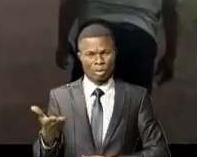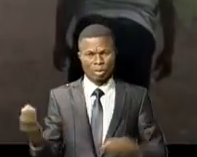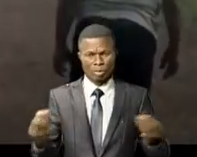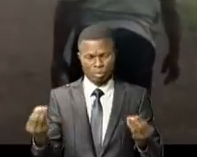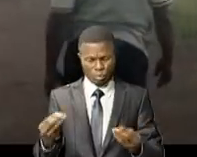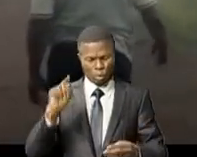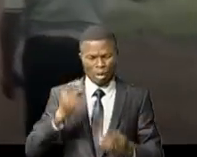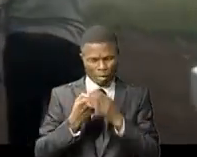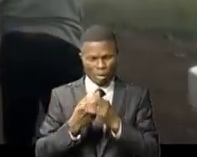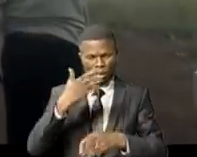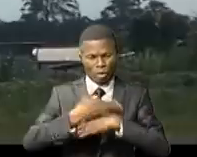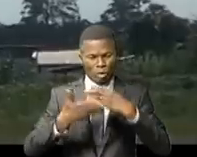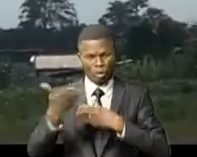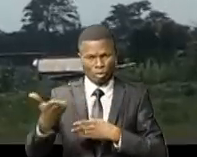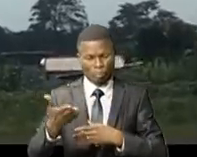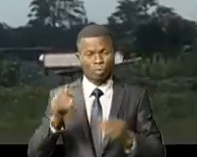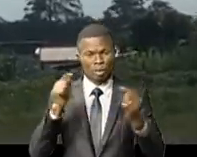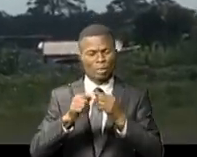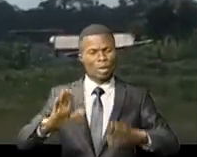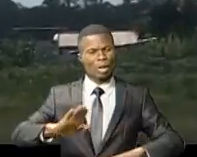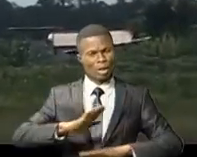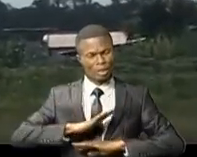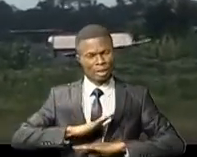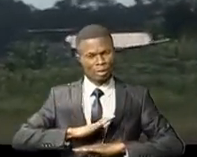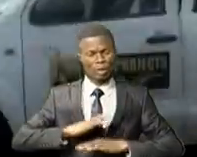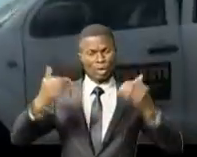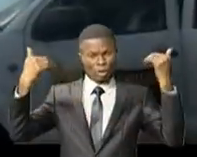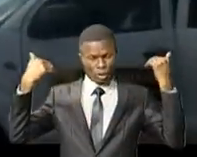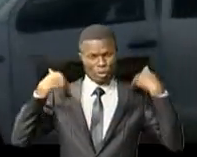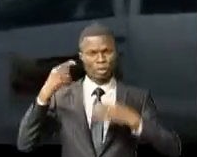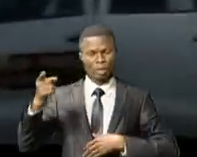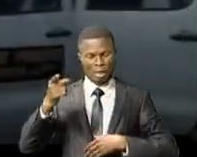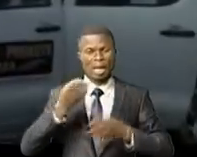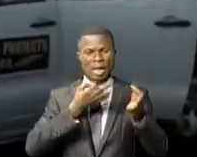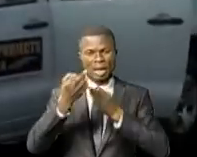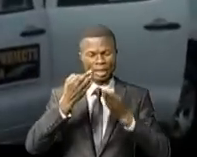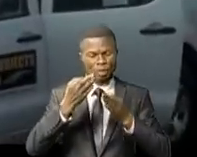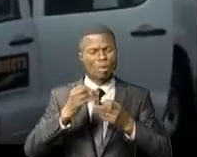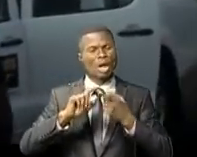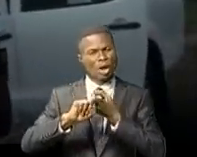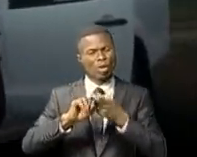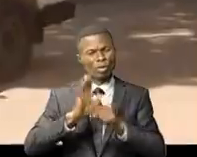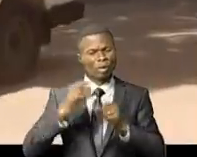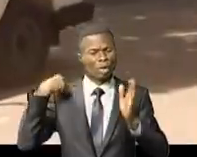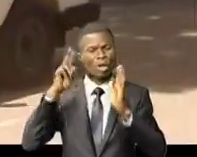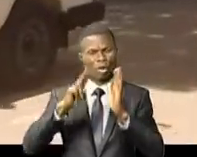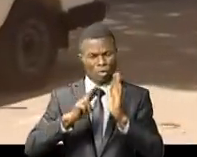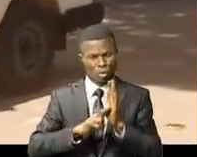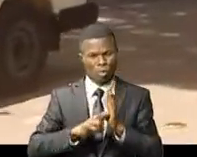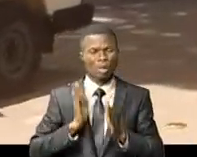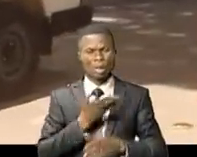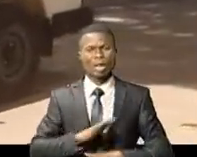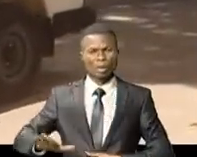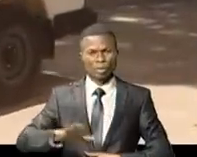sa réhabilitation. Un motif de fierté pour son commandant qui a exprimé sa gratitude au gouvernement de la